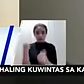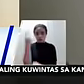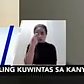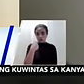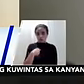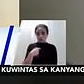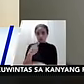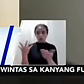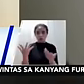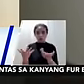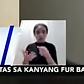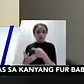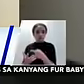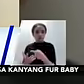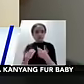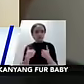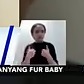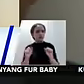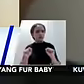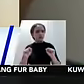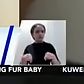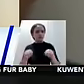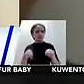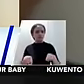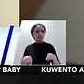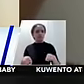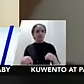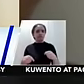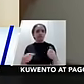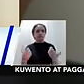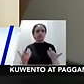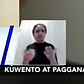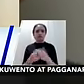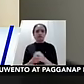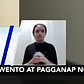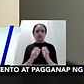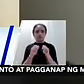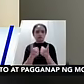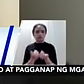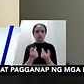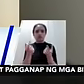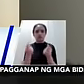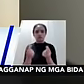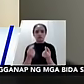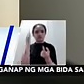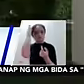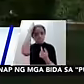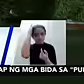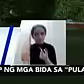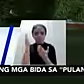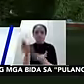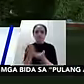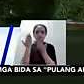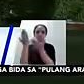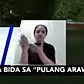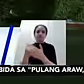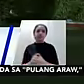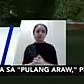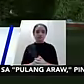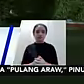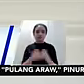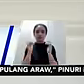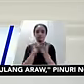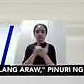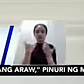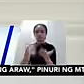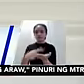siya, then we can immediately get her to appear on the Quadcom. Pag-uusapan pa ito ng liderato ng